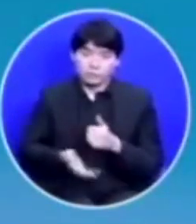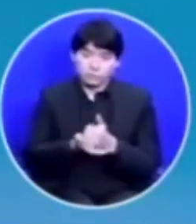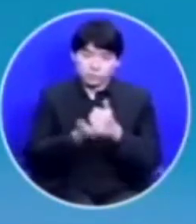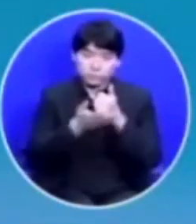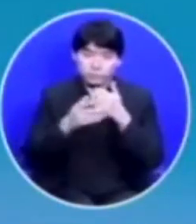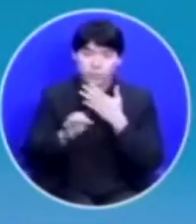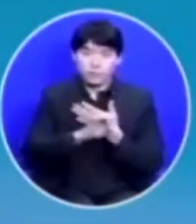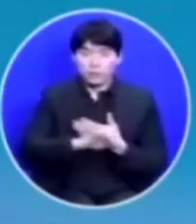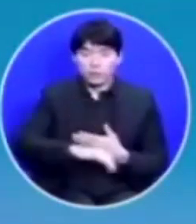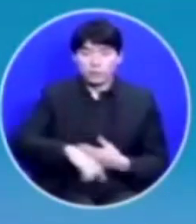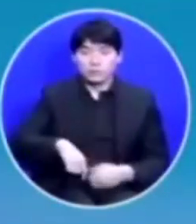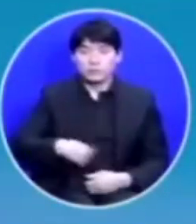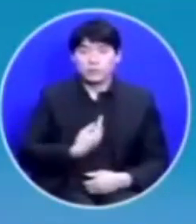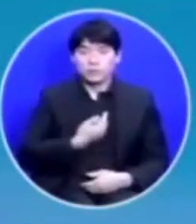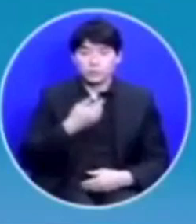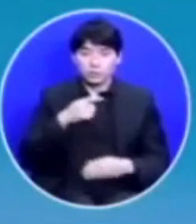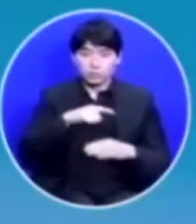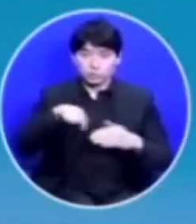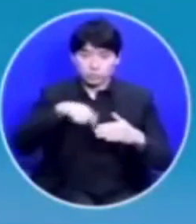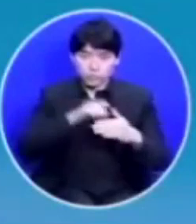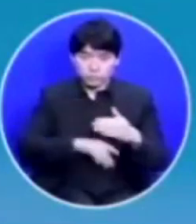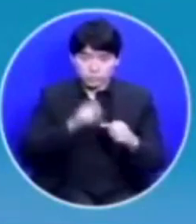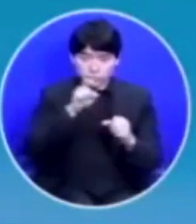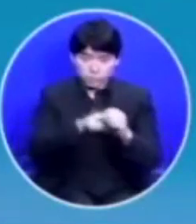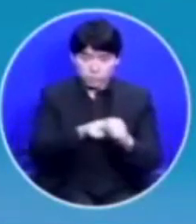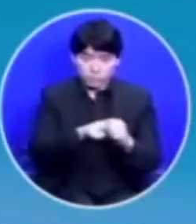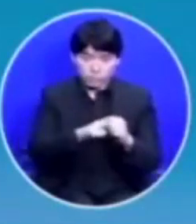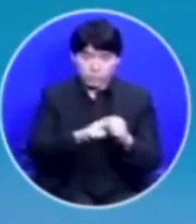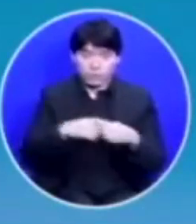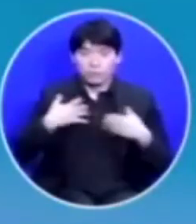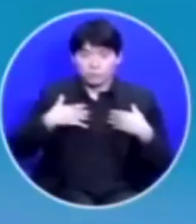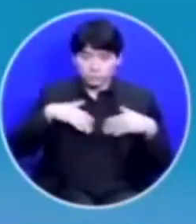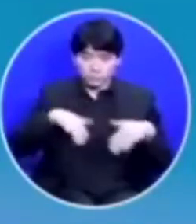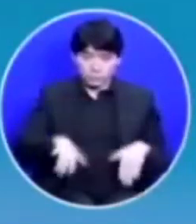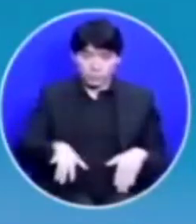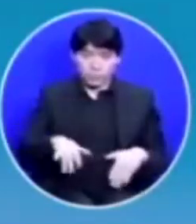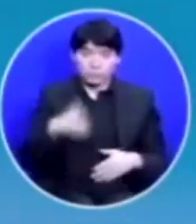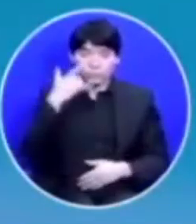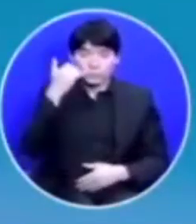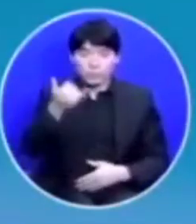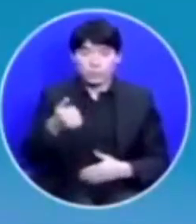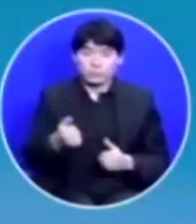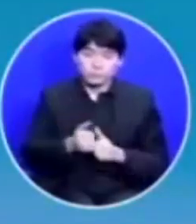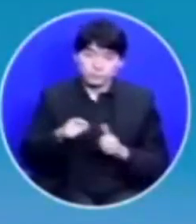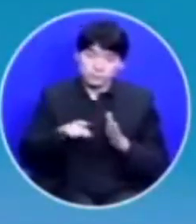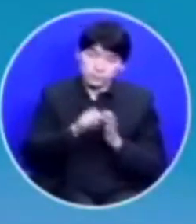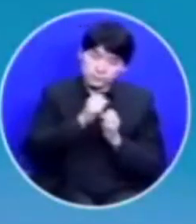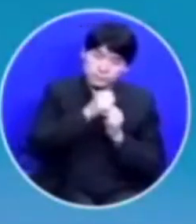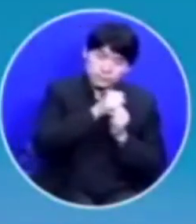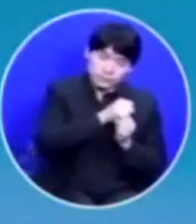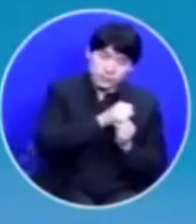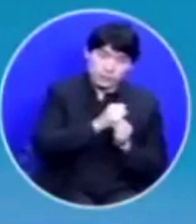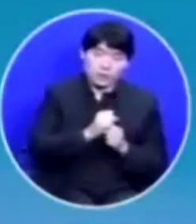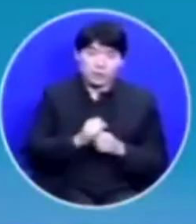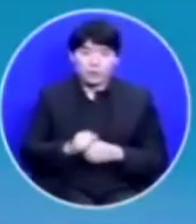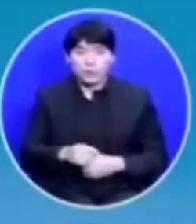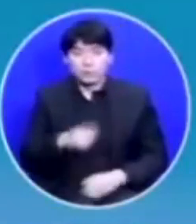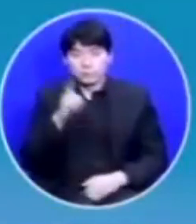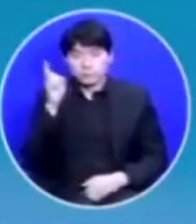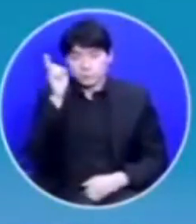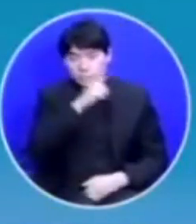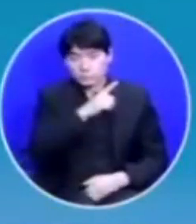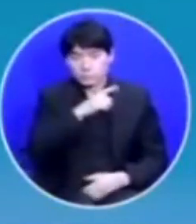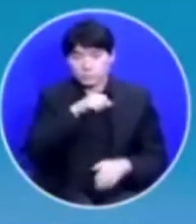자기 중심적이고 그리고 아주 연약해 줘서 부모 의존적이고 어리지 나빠지고